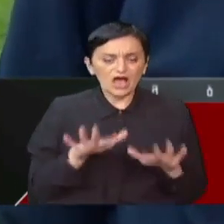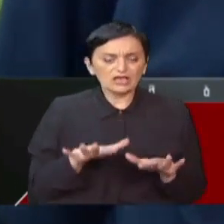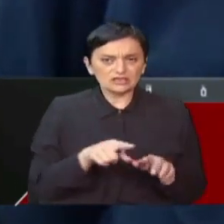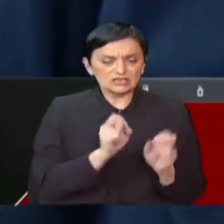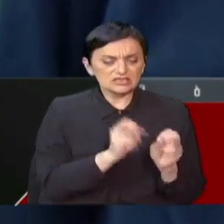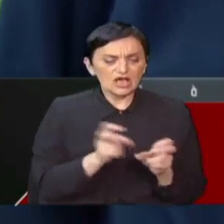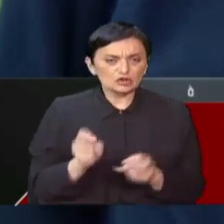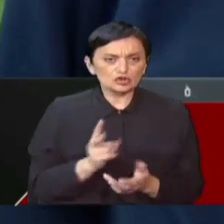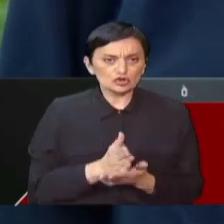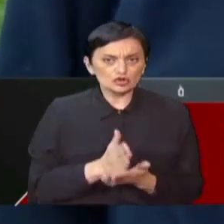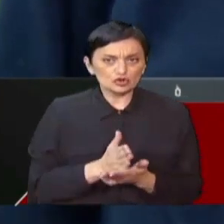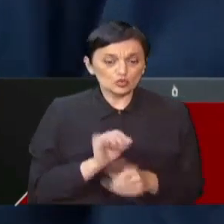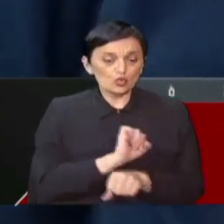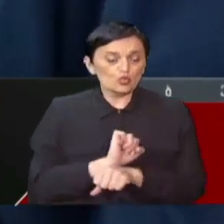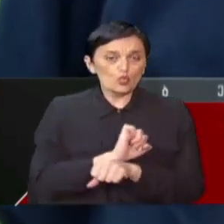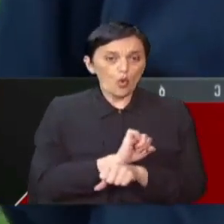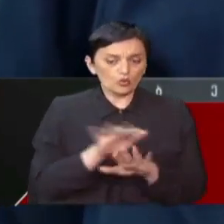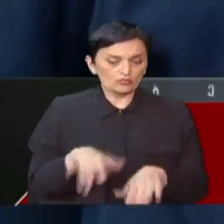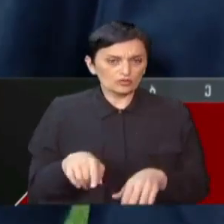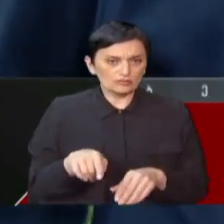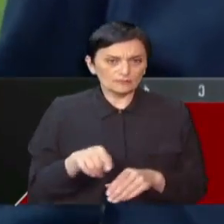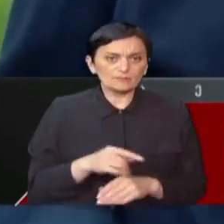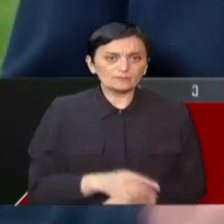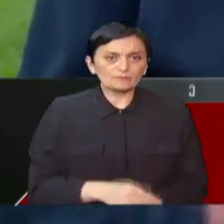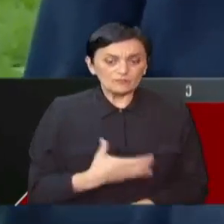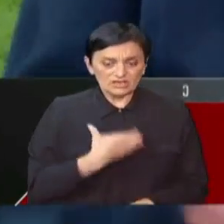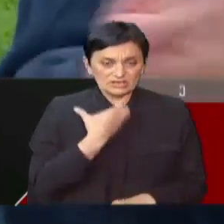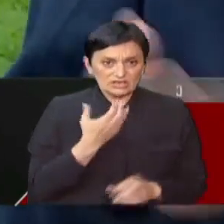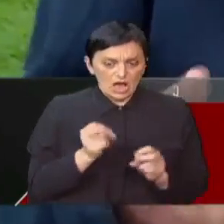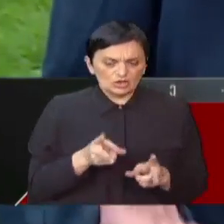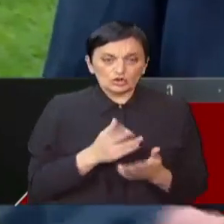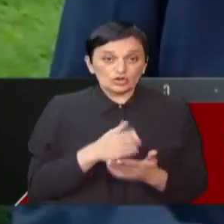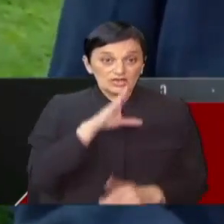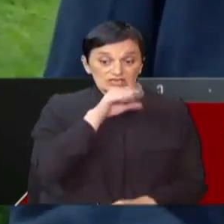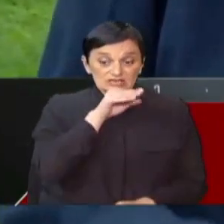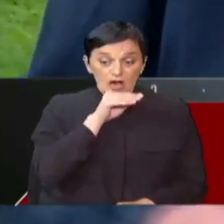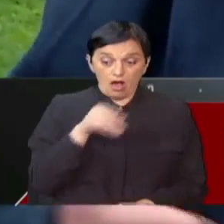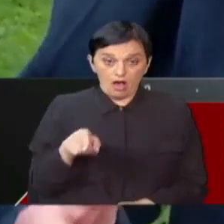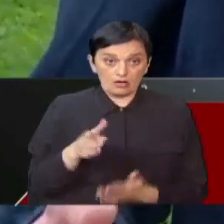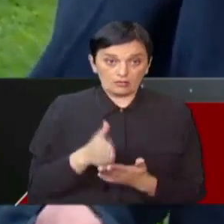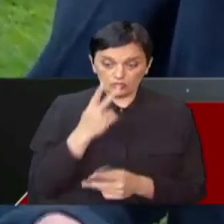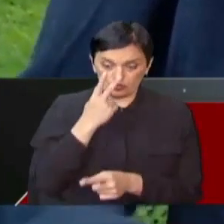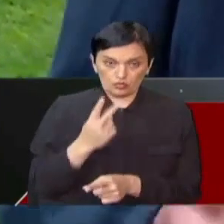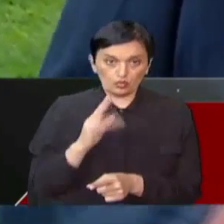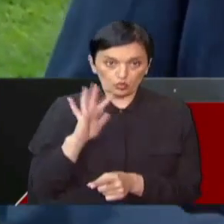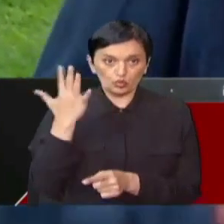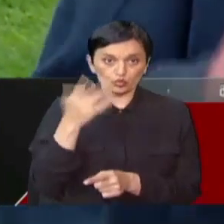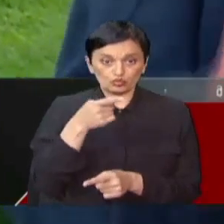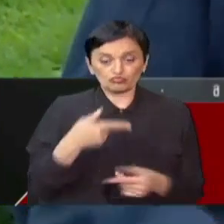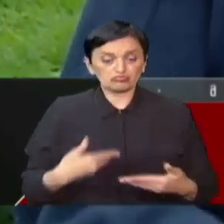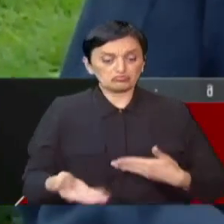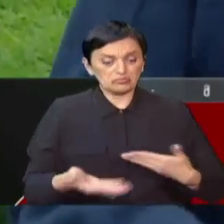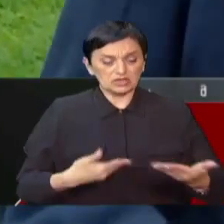საშიშია. ნუ არა. გორში გასწავლე. საშიშია საერთოდ. ეხლა რომ მედიხარ, ძაღლი არის და უცებ. მოდის და მედიხარ